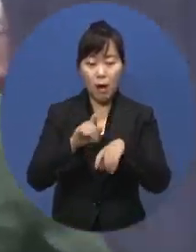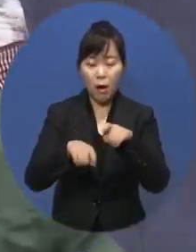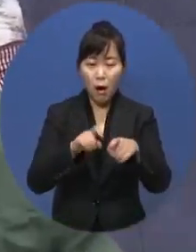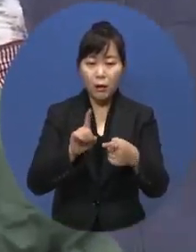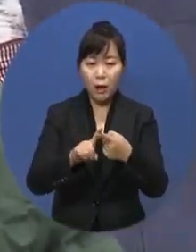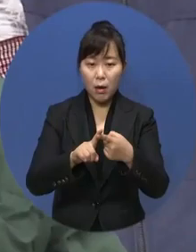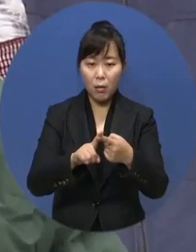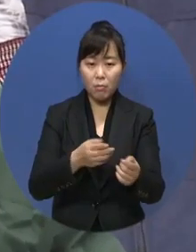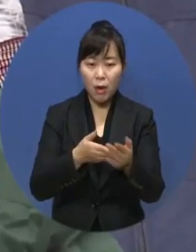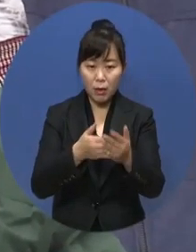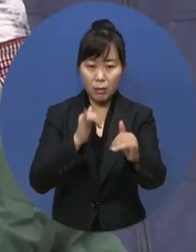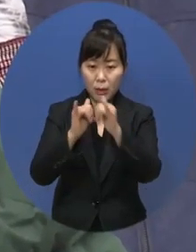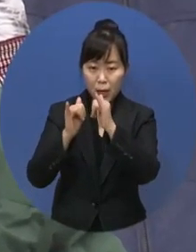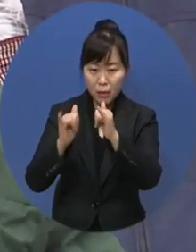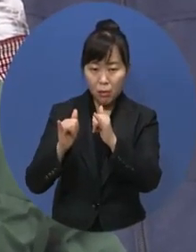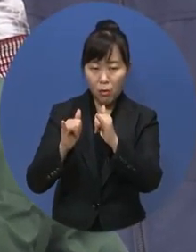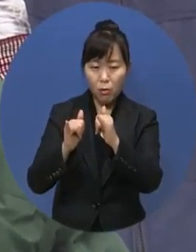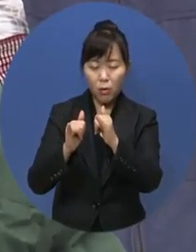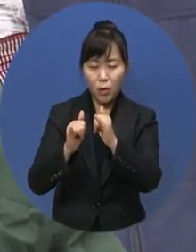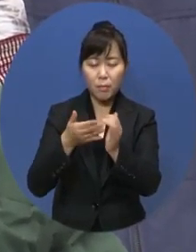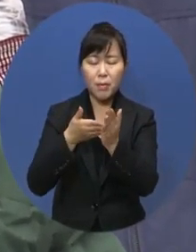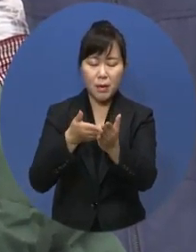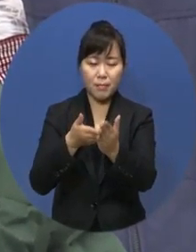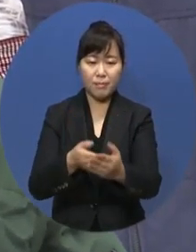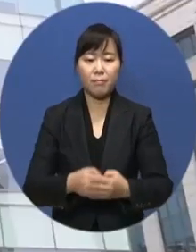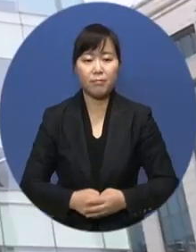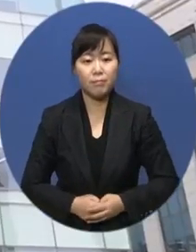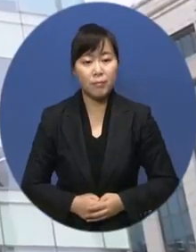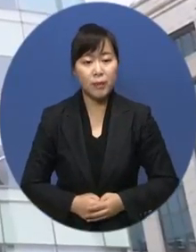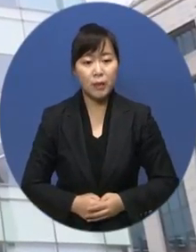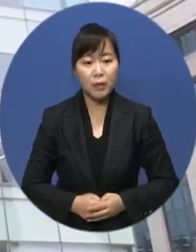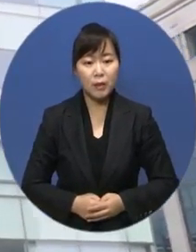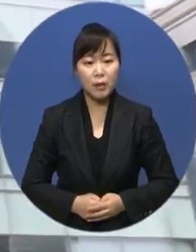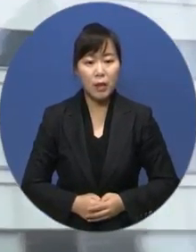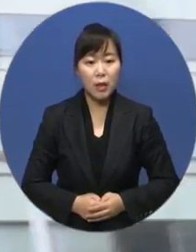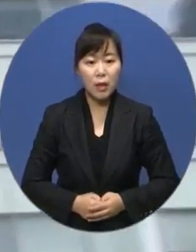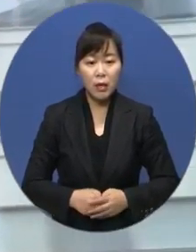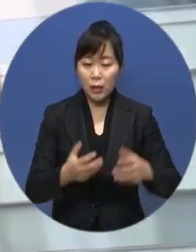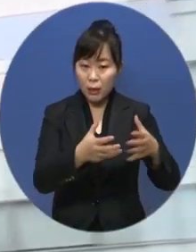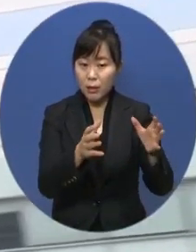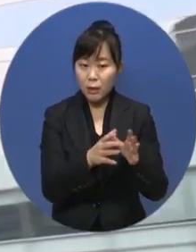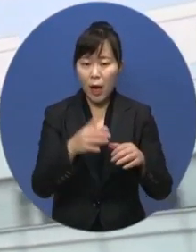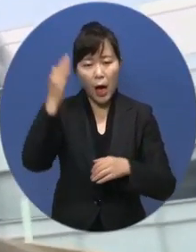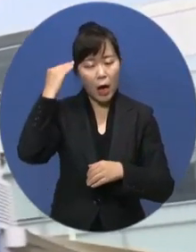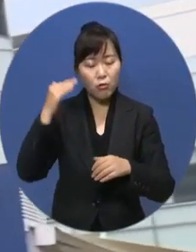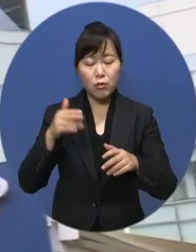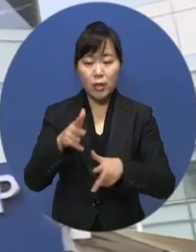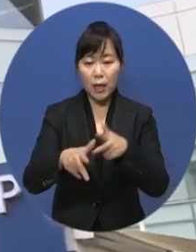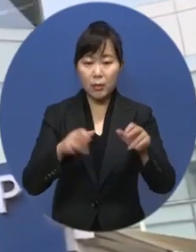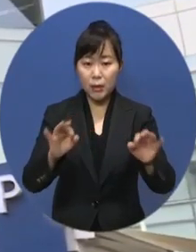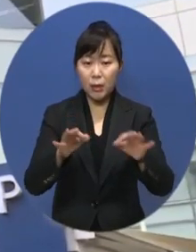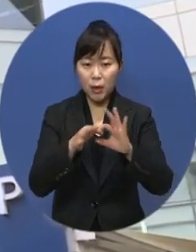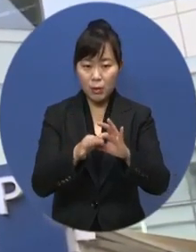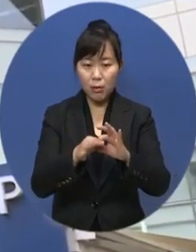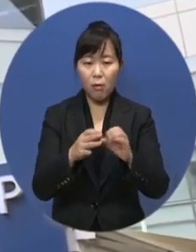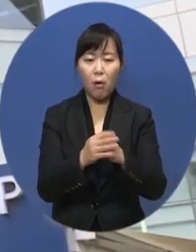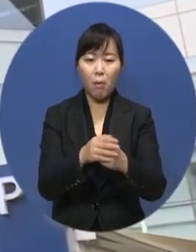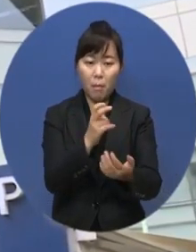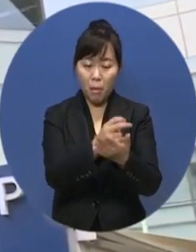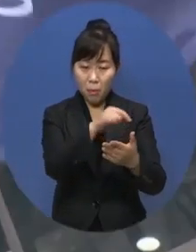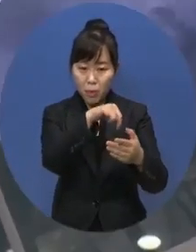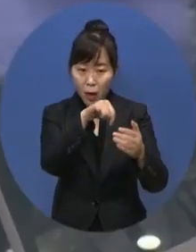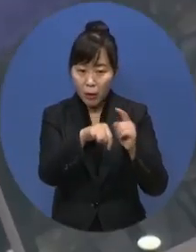열고 고용 의무를 촉구했습니다. 전 장현은 산업은행과의 면담에서 법정장애인